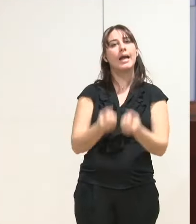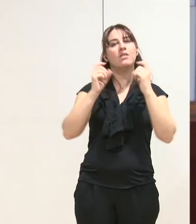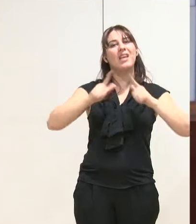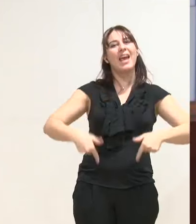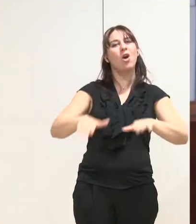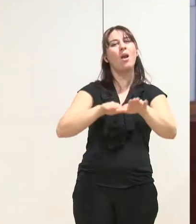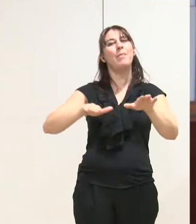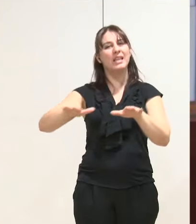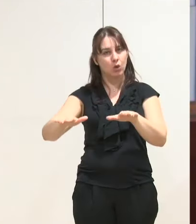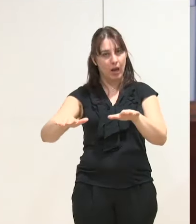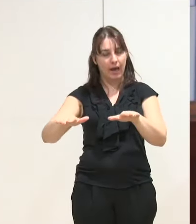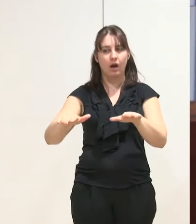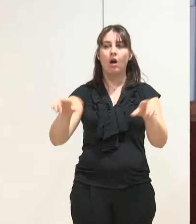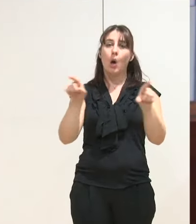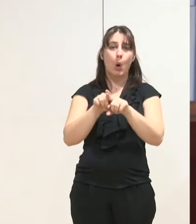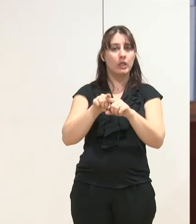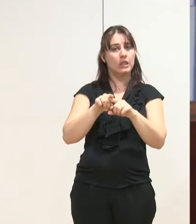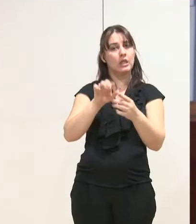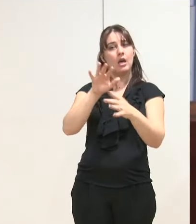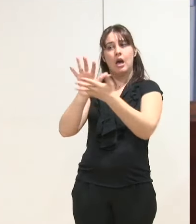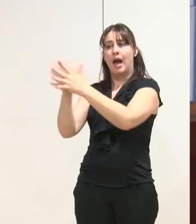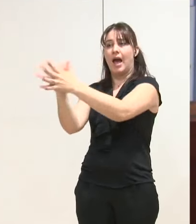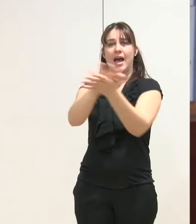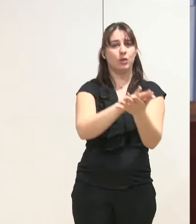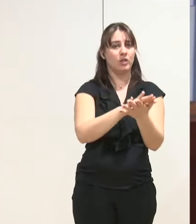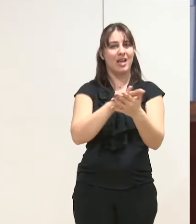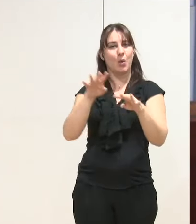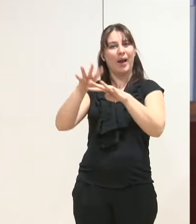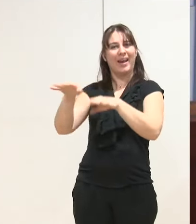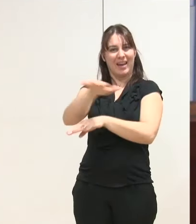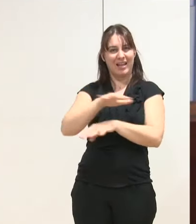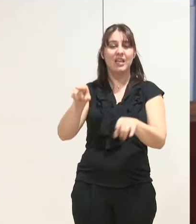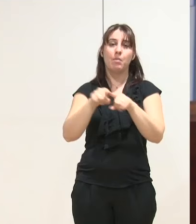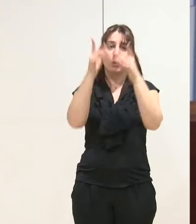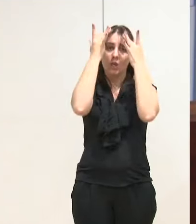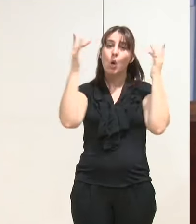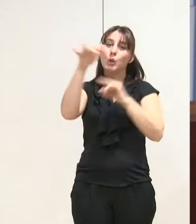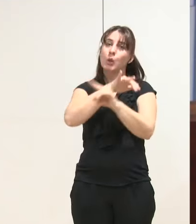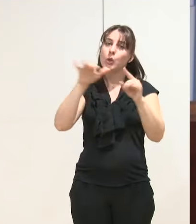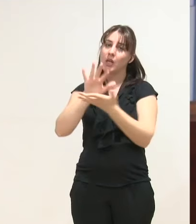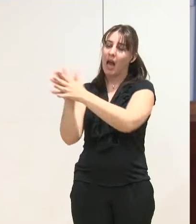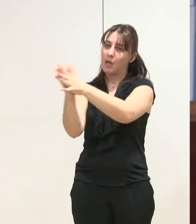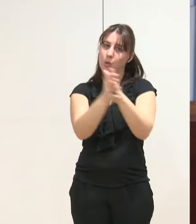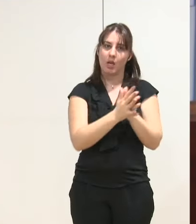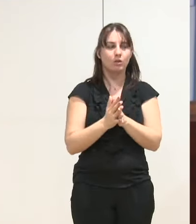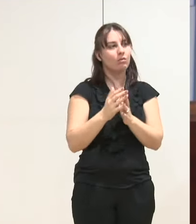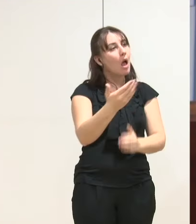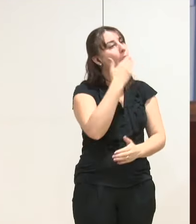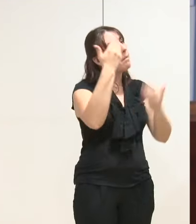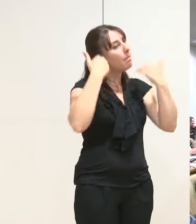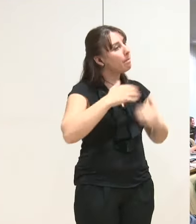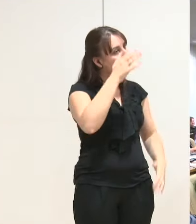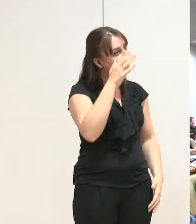des associations de quartiers et les assciations socioculturelles merci pour votre